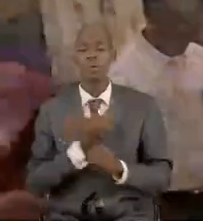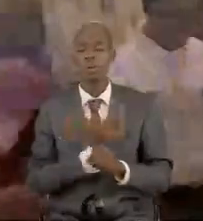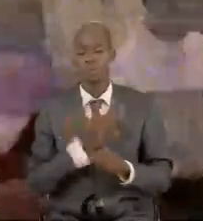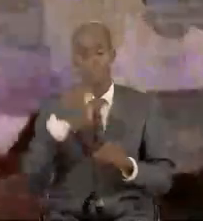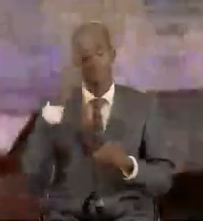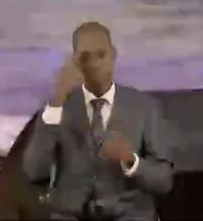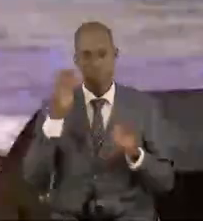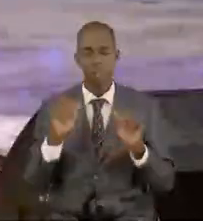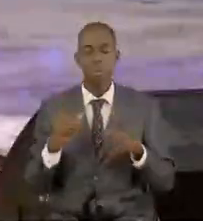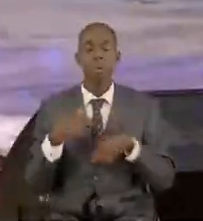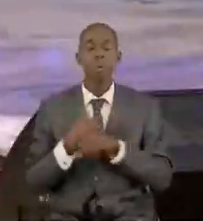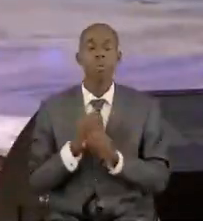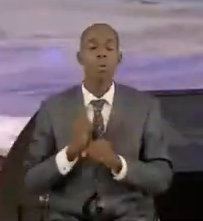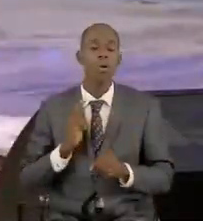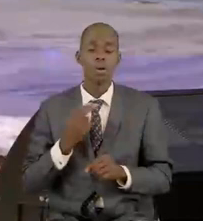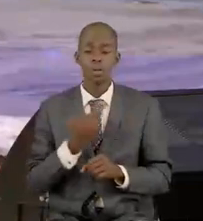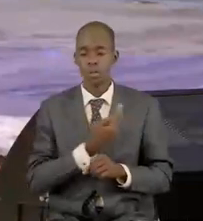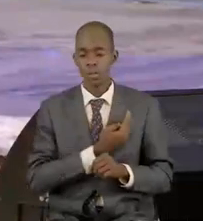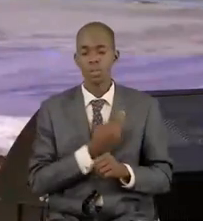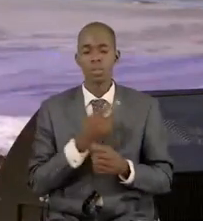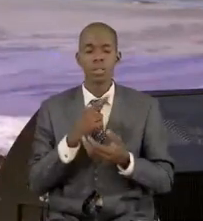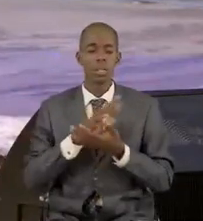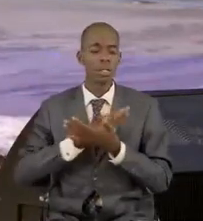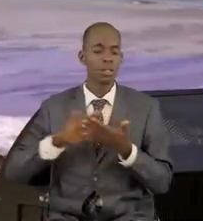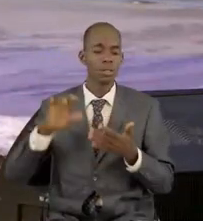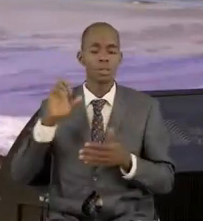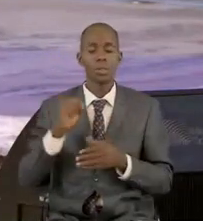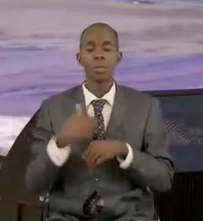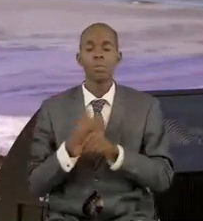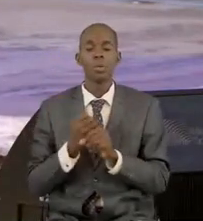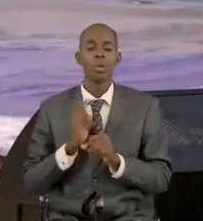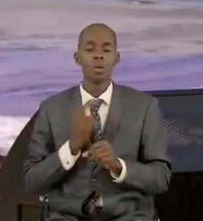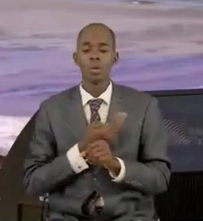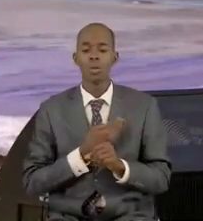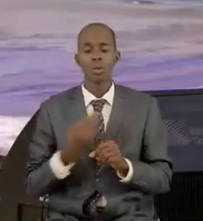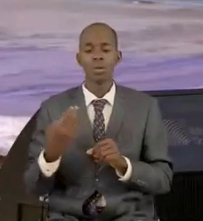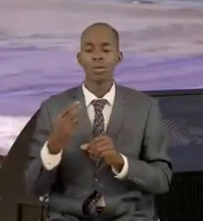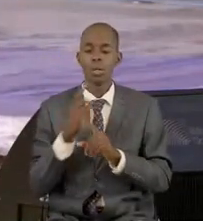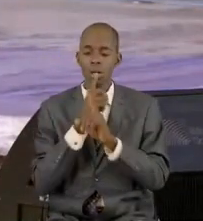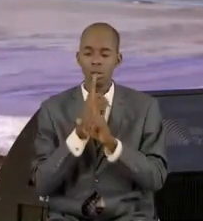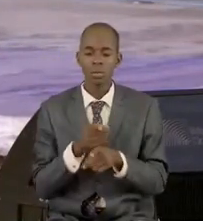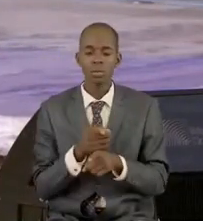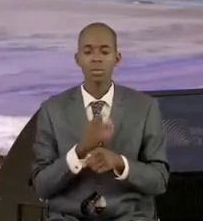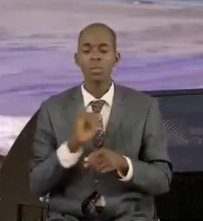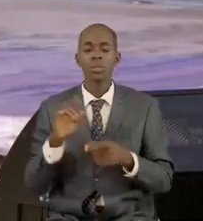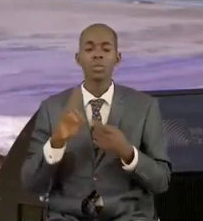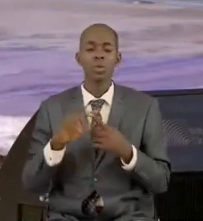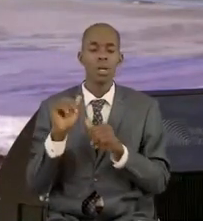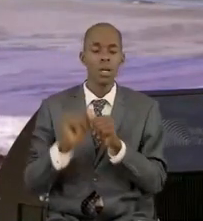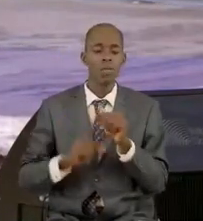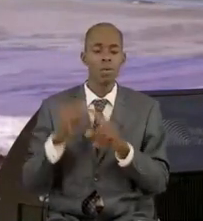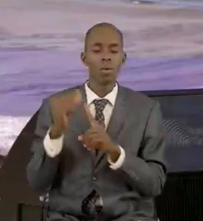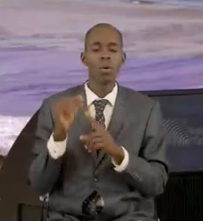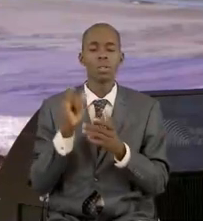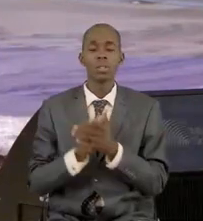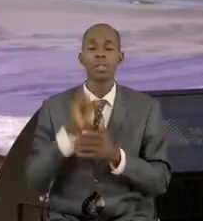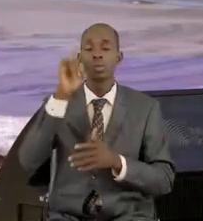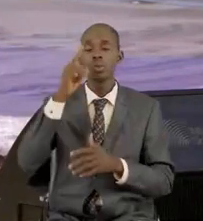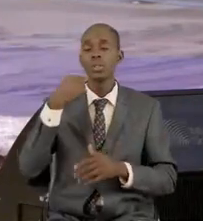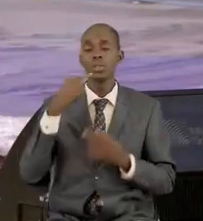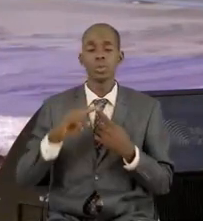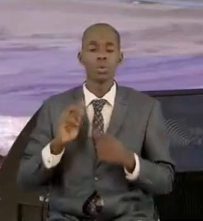fait de nous déjà raisonnable des gens juste des gens qui répondent à toutes paroles que